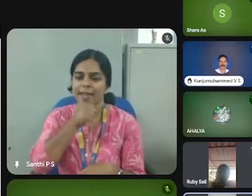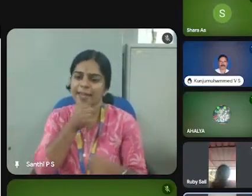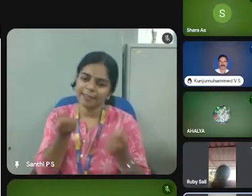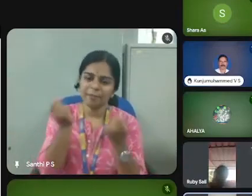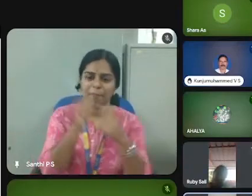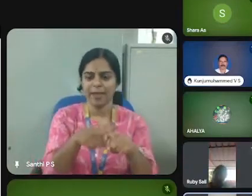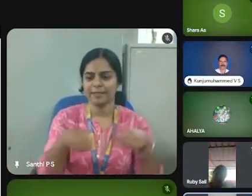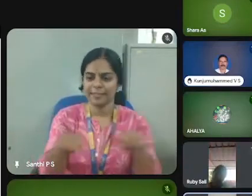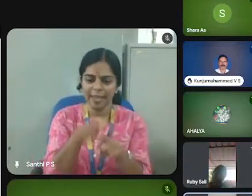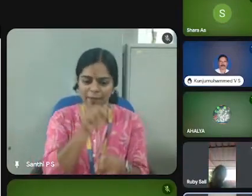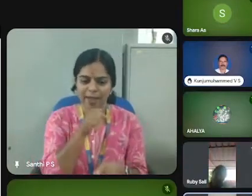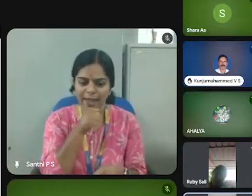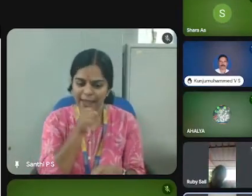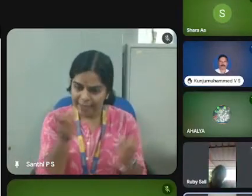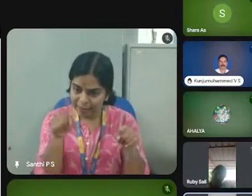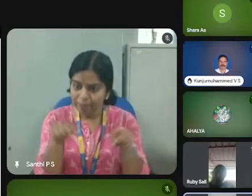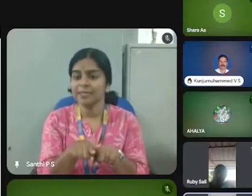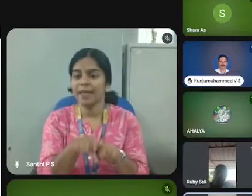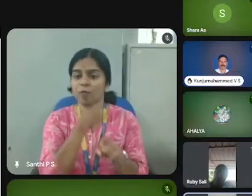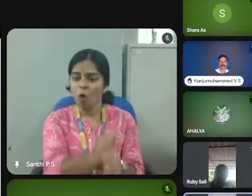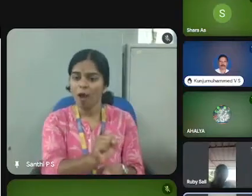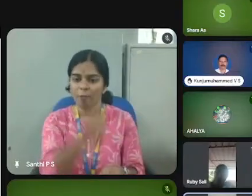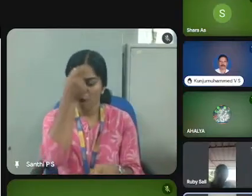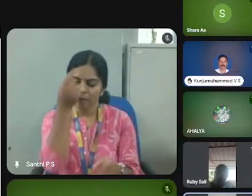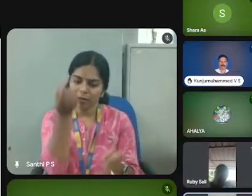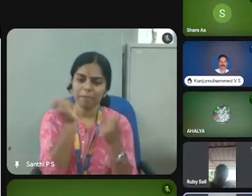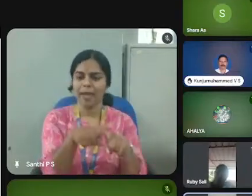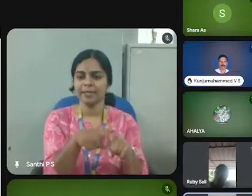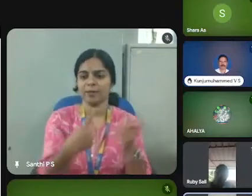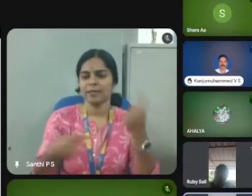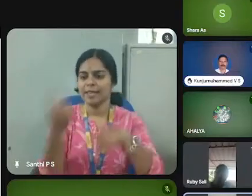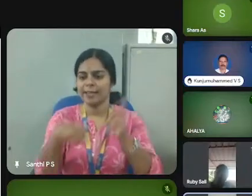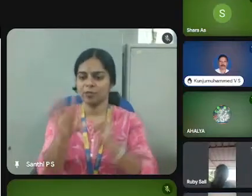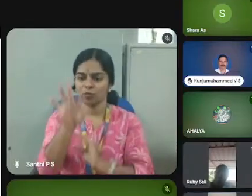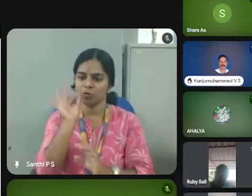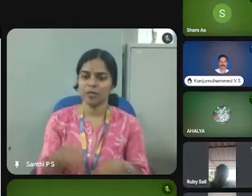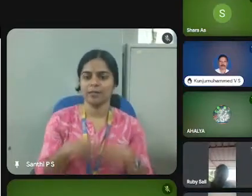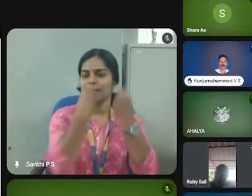ആളുടെ പ്രശ്നത്തിനും അനുസരിച്ചായിരിക്കും നമ്മൾ സ്ട്രാറ്റജീസ് ഏതാണ് എന്നുള്ളത് തീരുമാനിക്കുന്നത്.